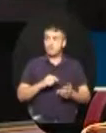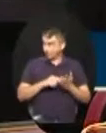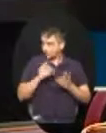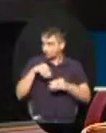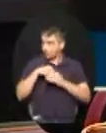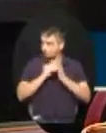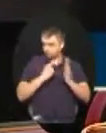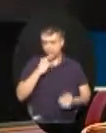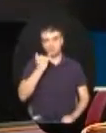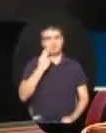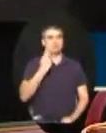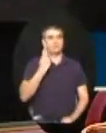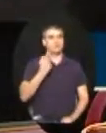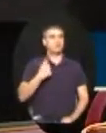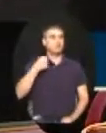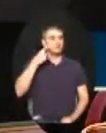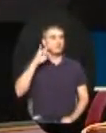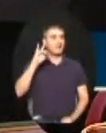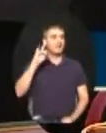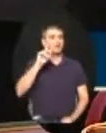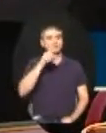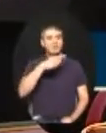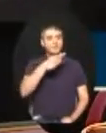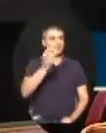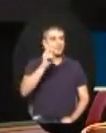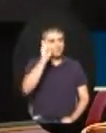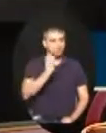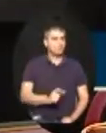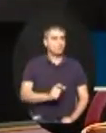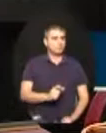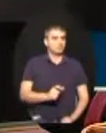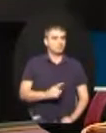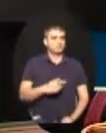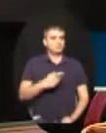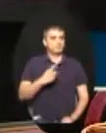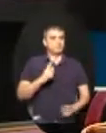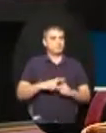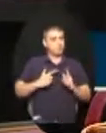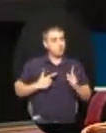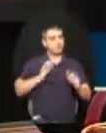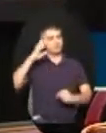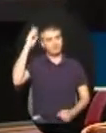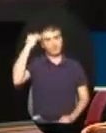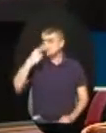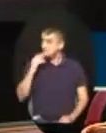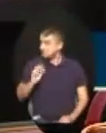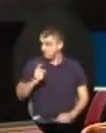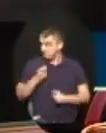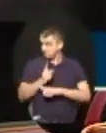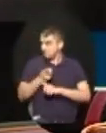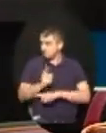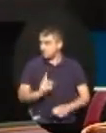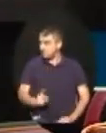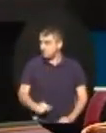שהיא חלק מהרשימה? בוודאי, בוודאי. אני חושבת שחנין זועבי היא באמת דמות ז'אן דארק הפלסטינית. באמת? לא